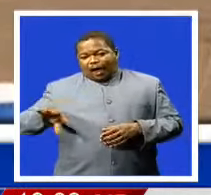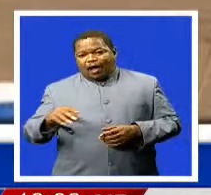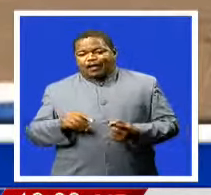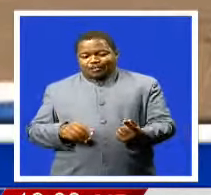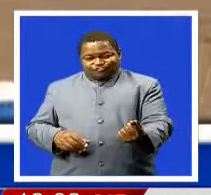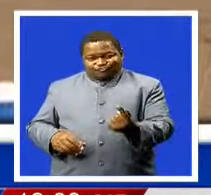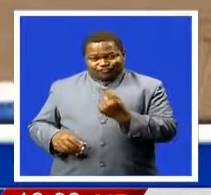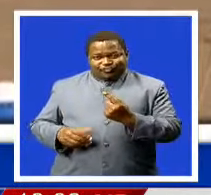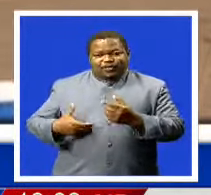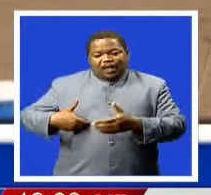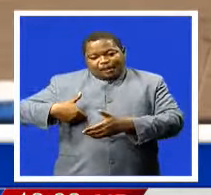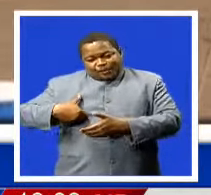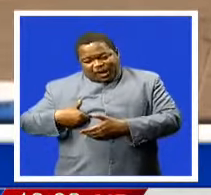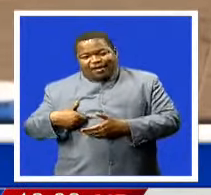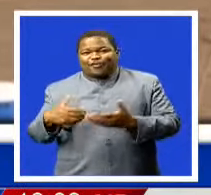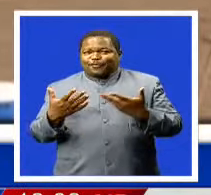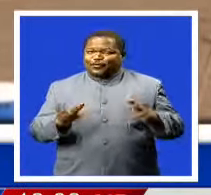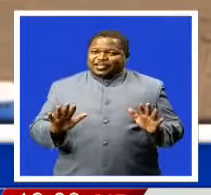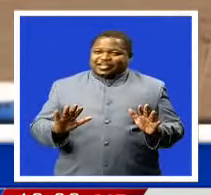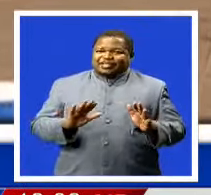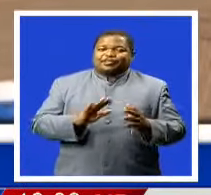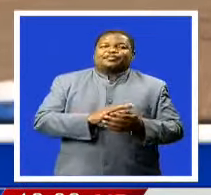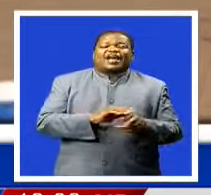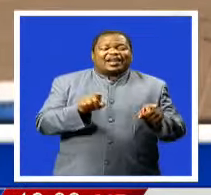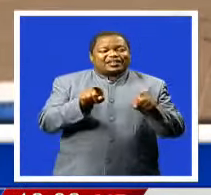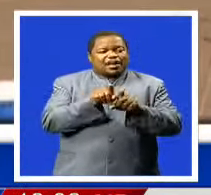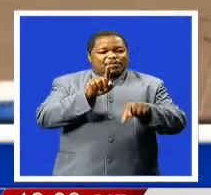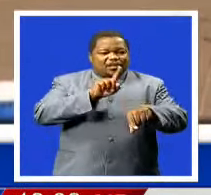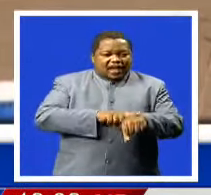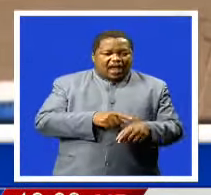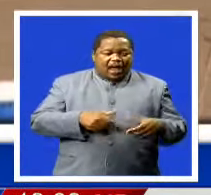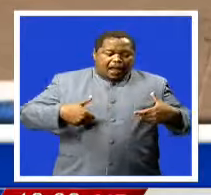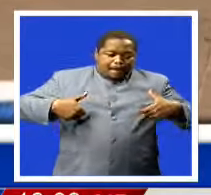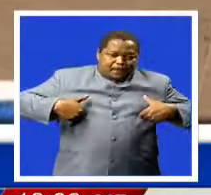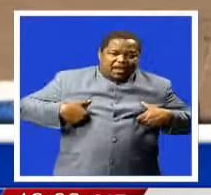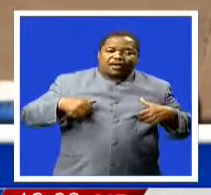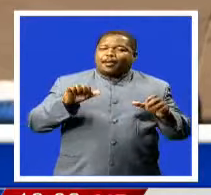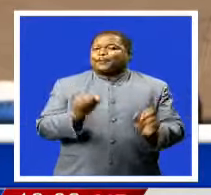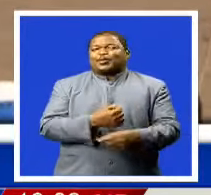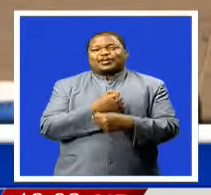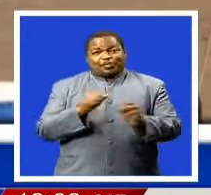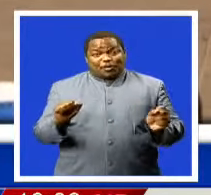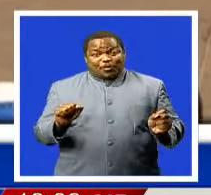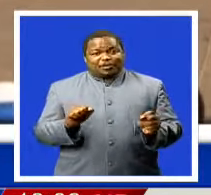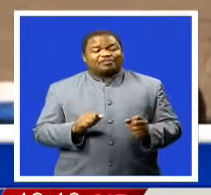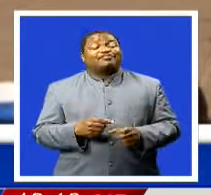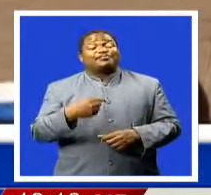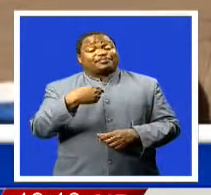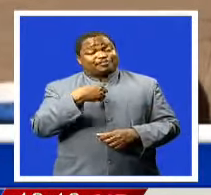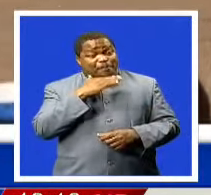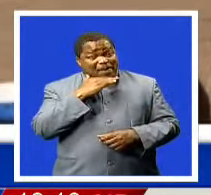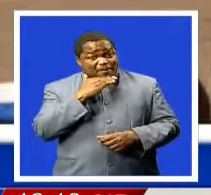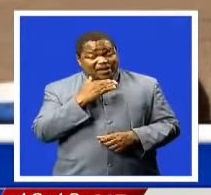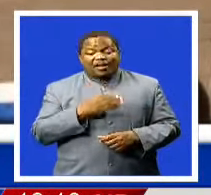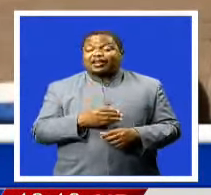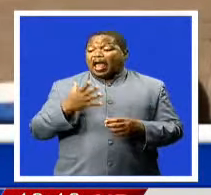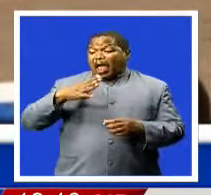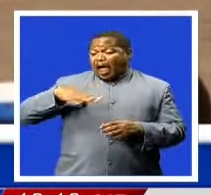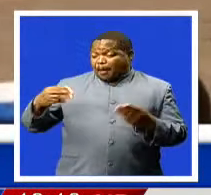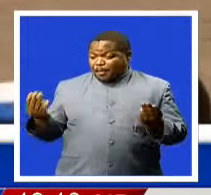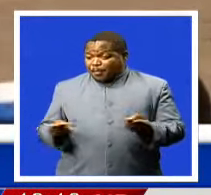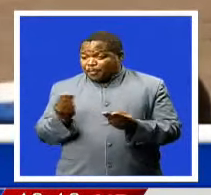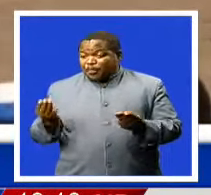loyi ambeka ngithi wena kunene nalabo labangakatholi nakusasa edlamini lomuhle lithuba